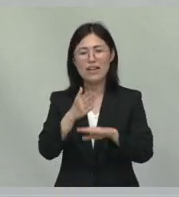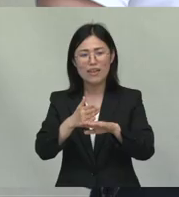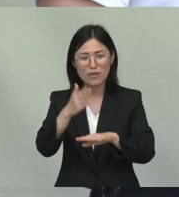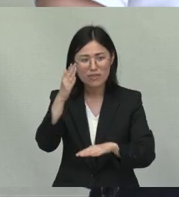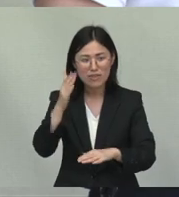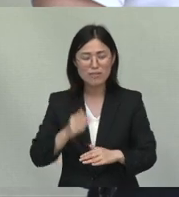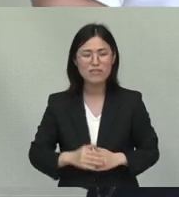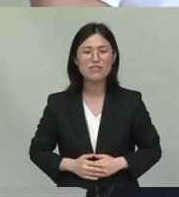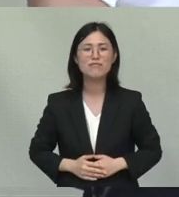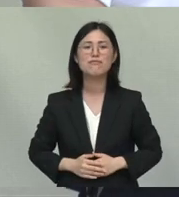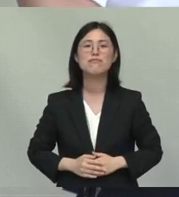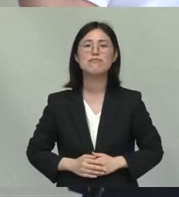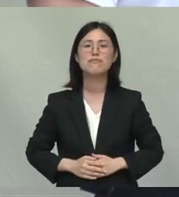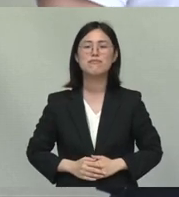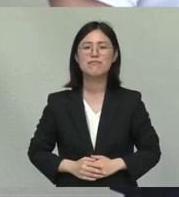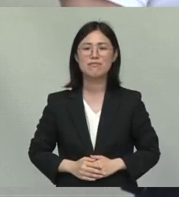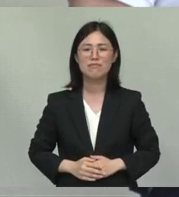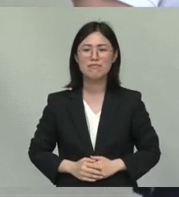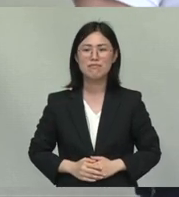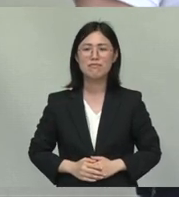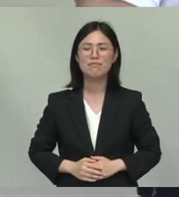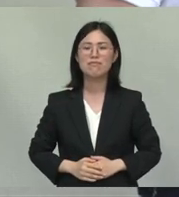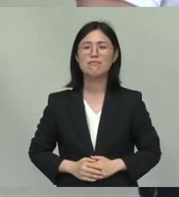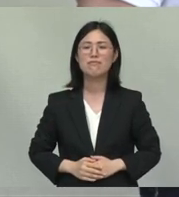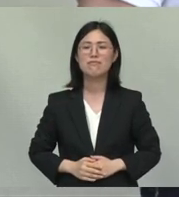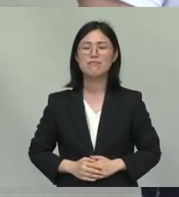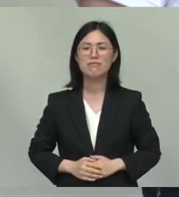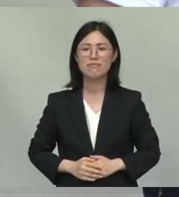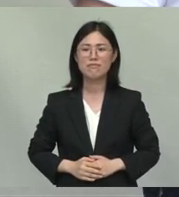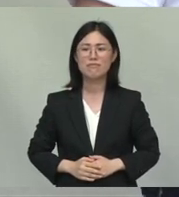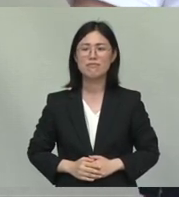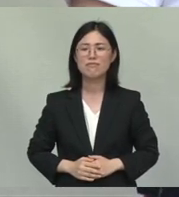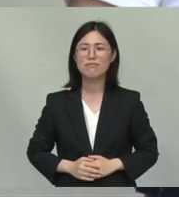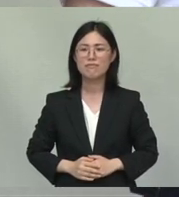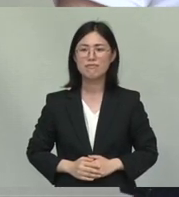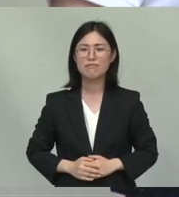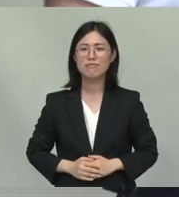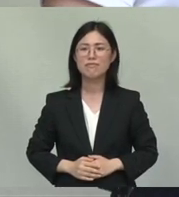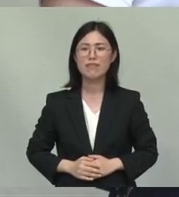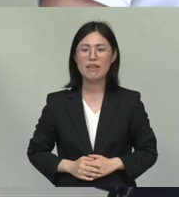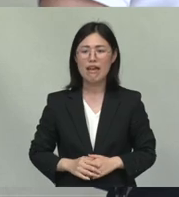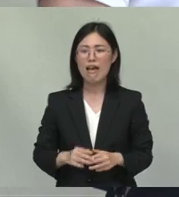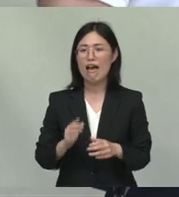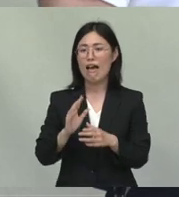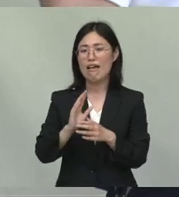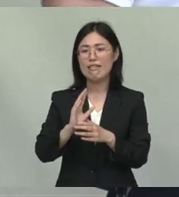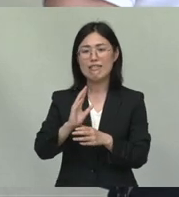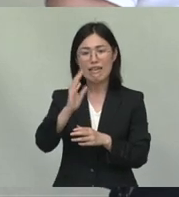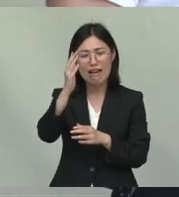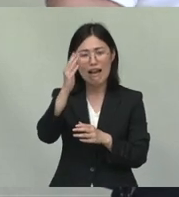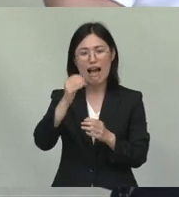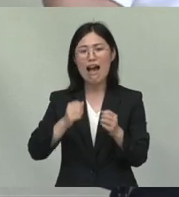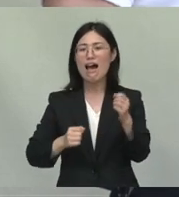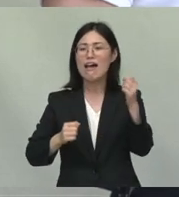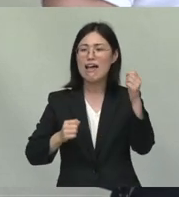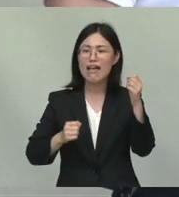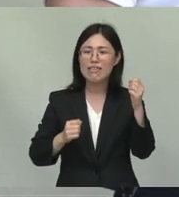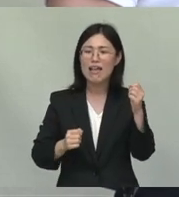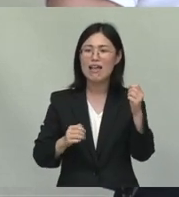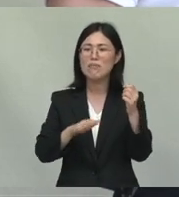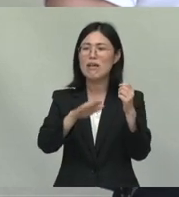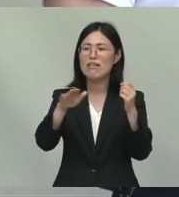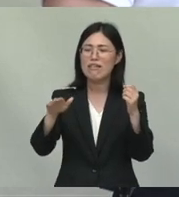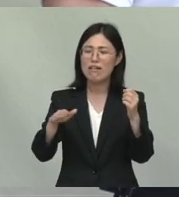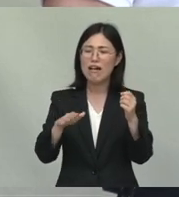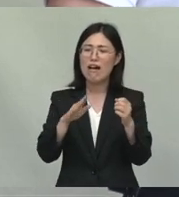ます。そして聖火ランナーの皆さん、本当に残念